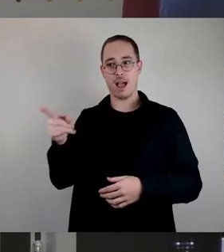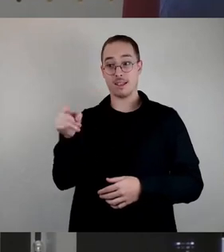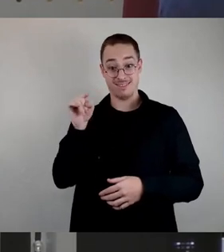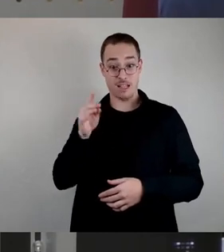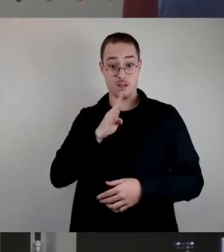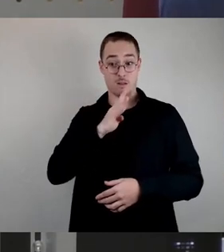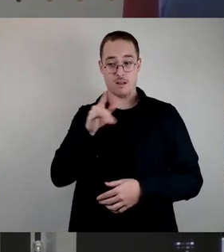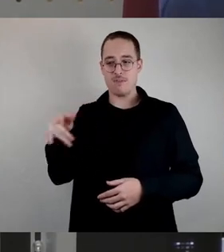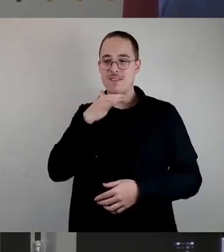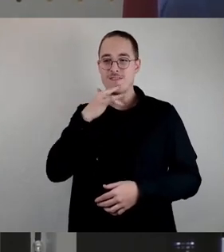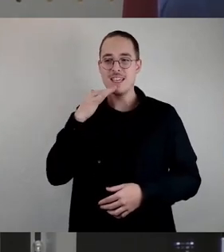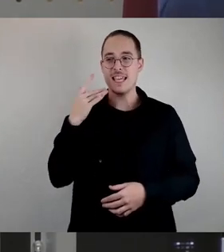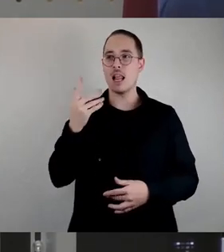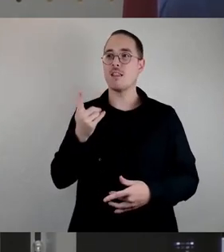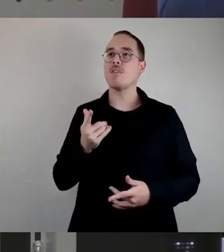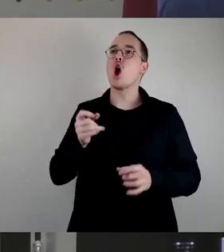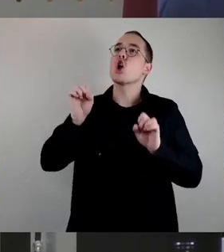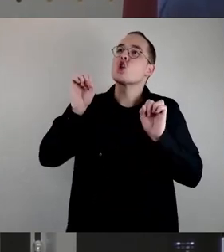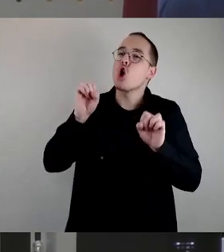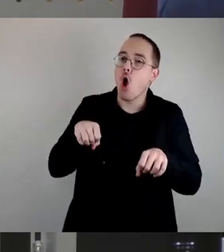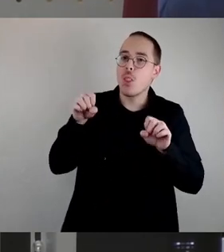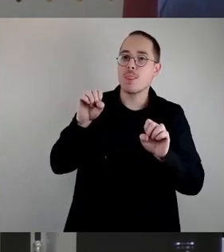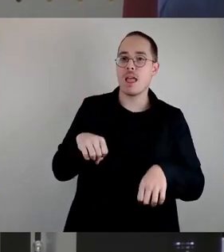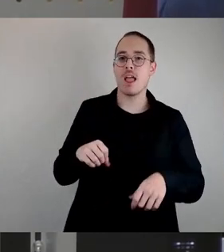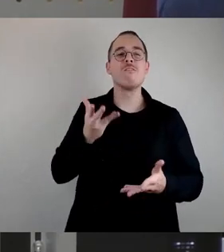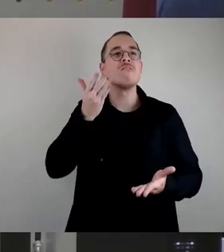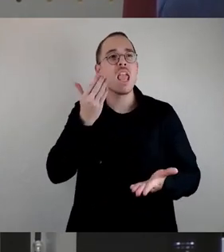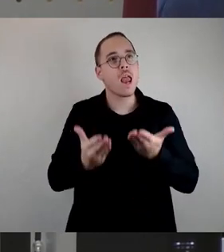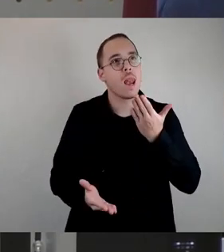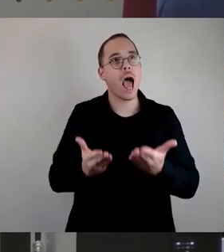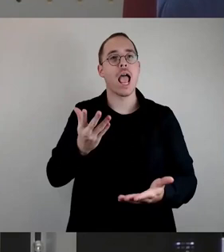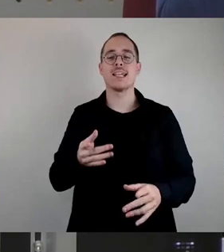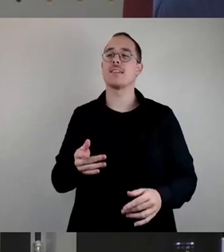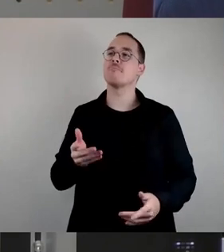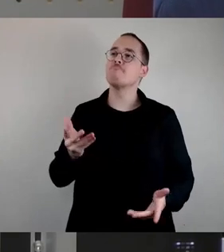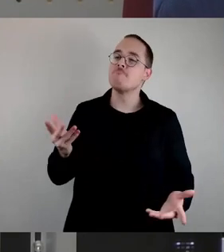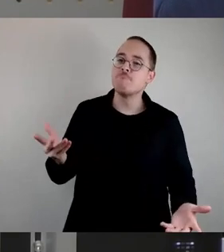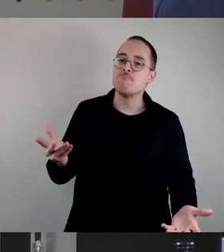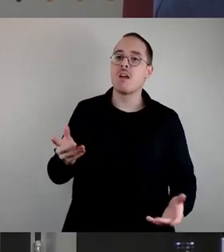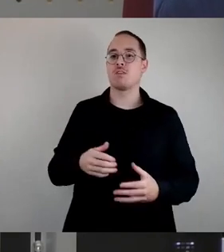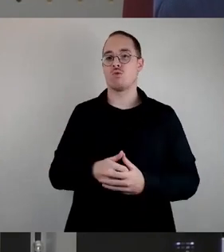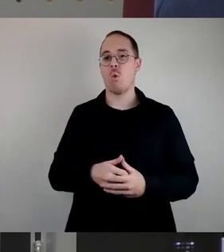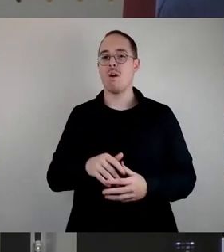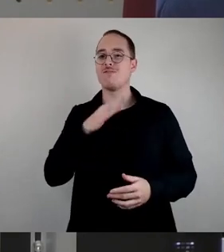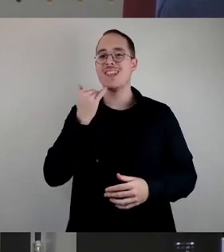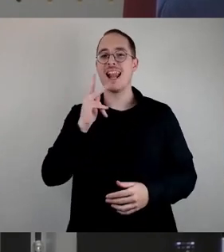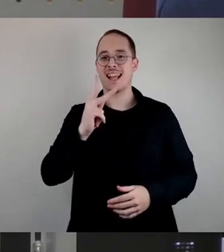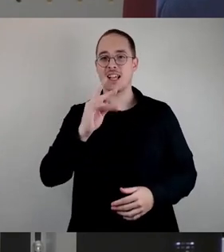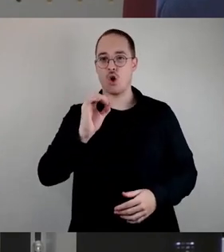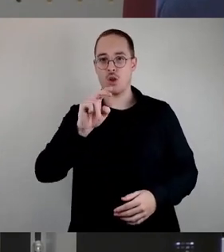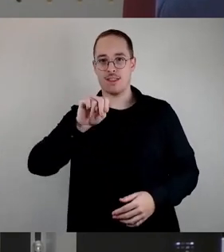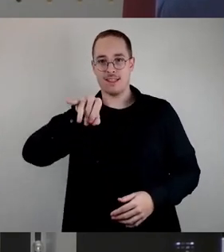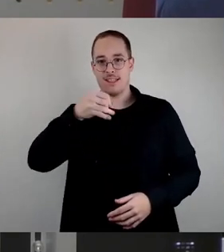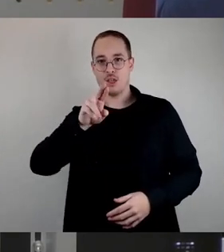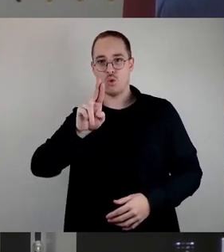Hätte, könnte, vielleicht. Ja, das genau ist das Problem. Wir bewegen uns da in einer ewigen Schleife, die